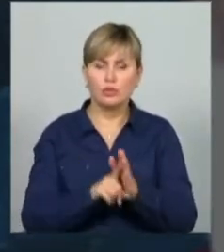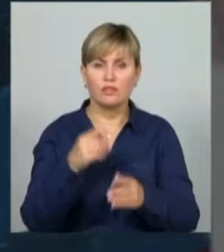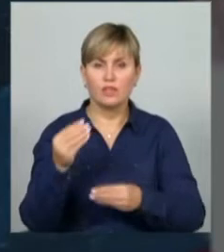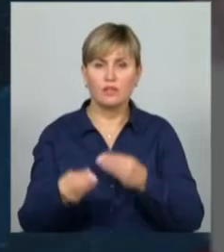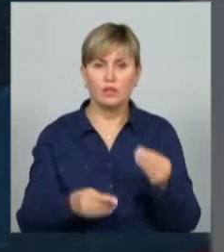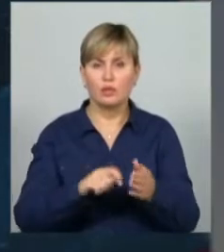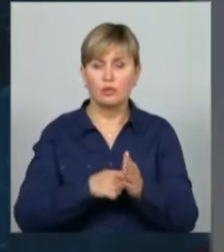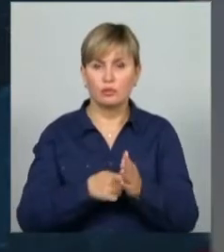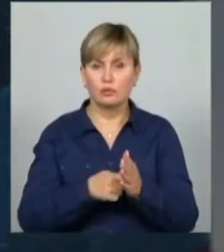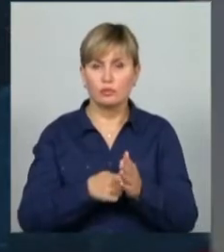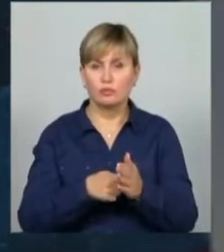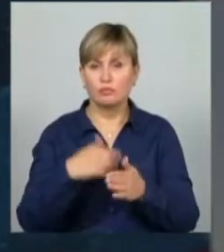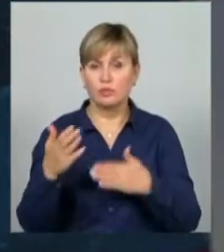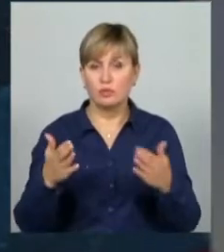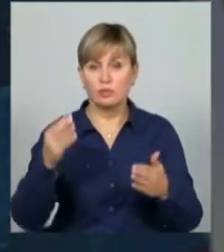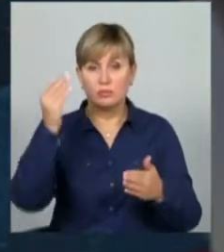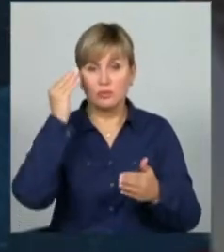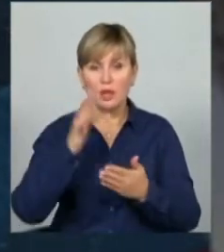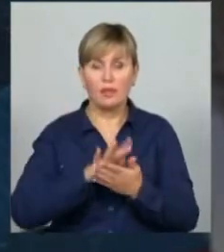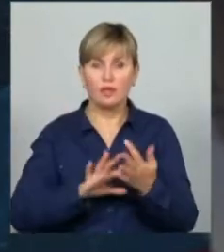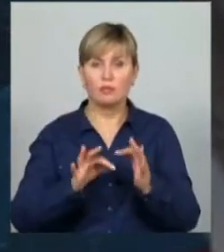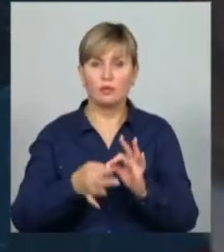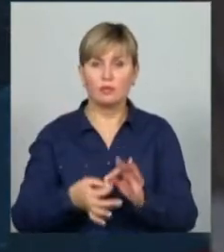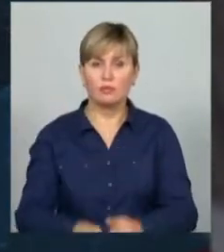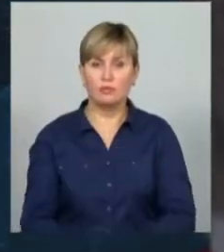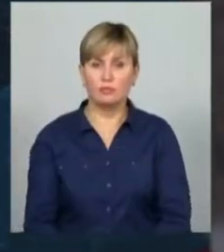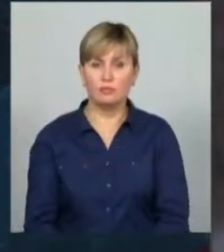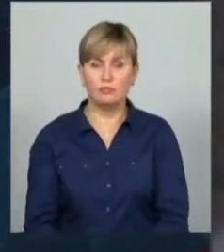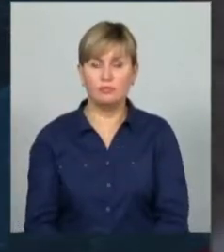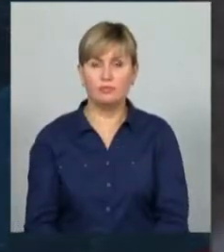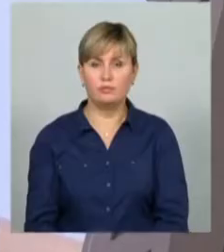выдавать ключи. Мнение сторон выслушал наш столичный корреспондент.